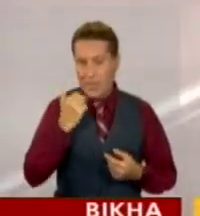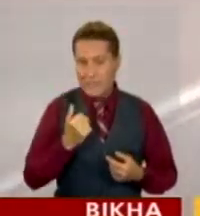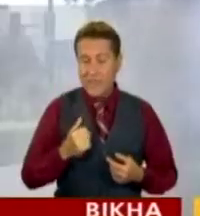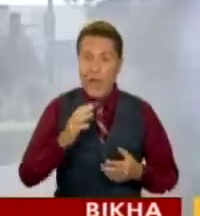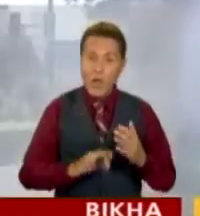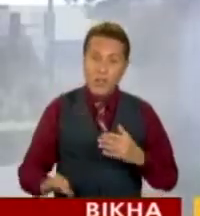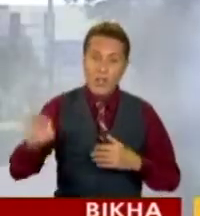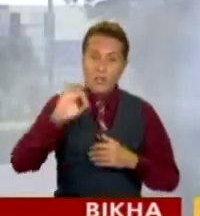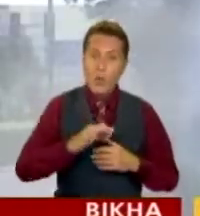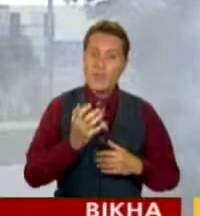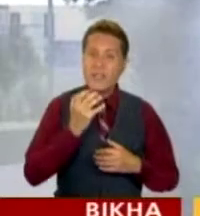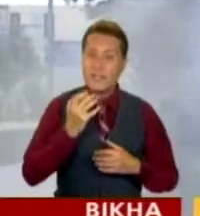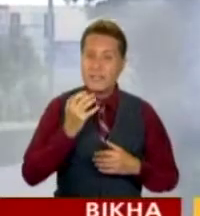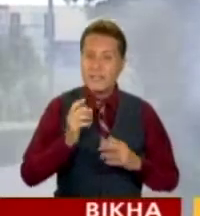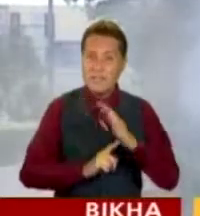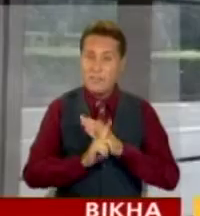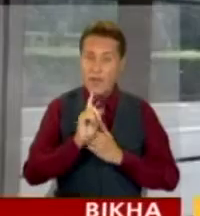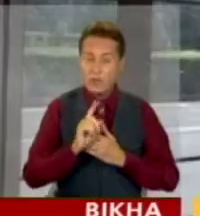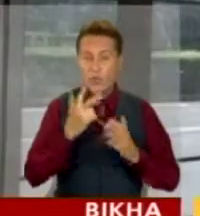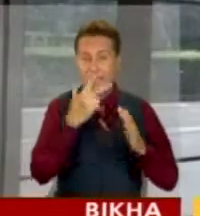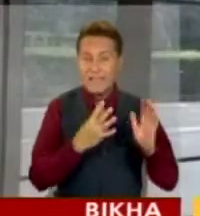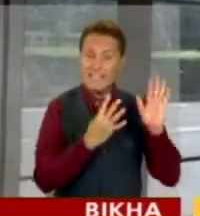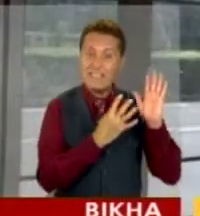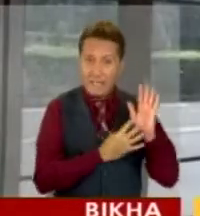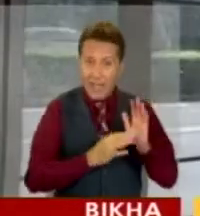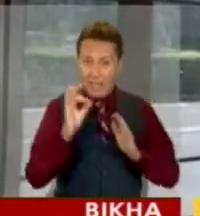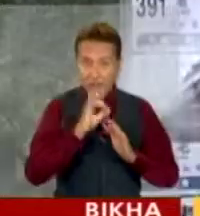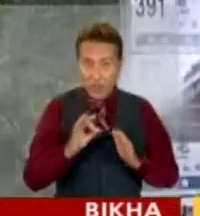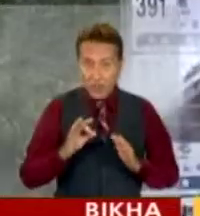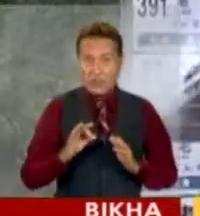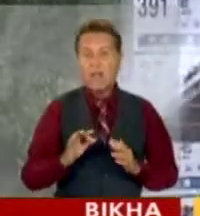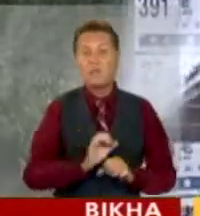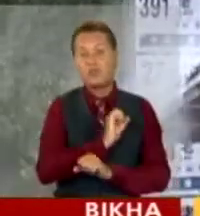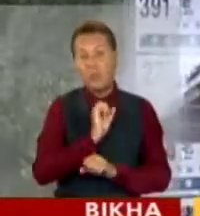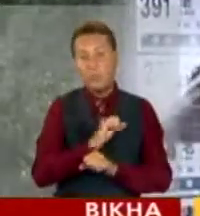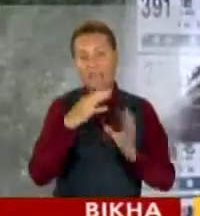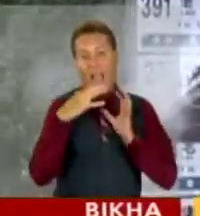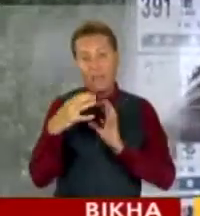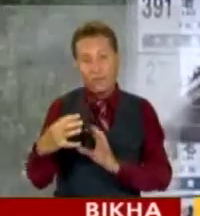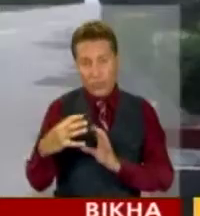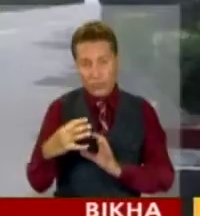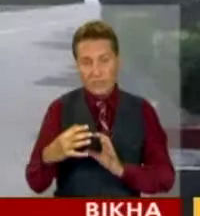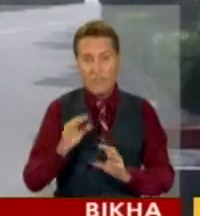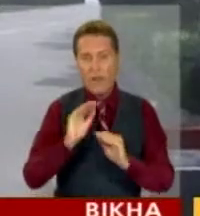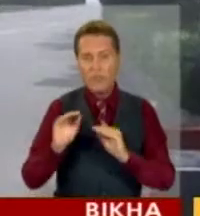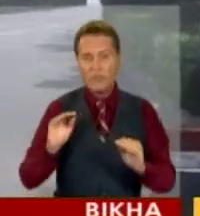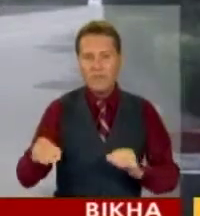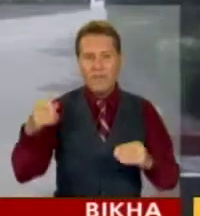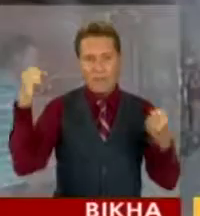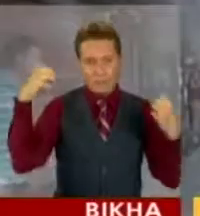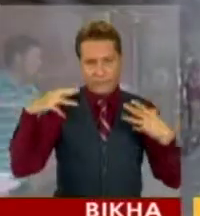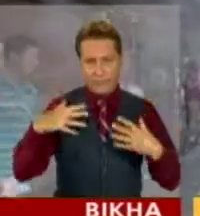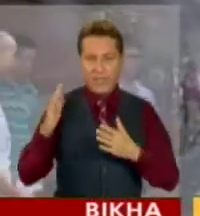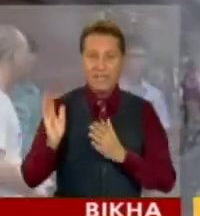сході країни температура не нижча від 39 градусів за Цельсієм. Зупинки автобусів місцеві облаштували зрошувальними